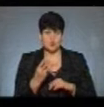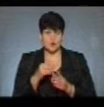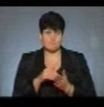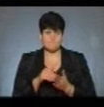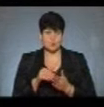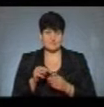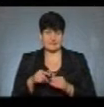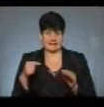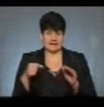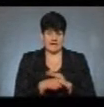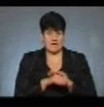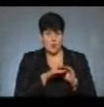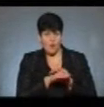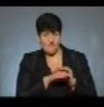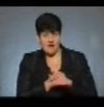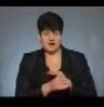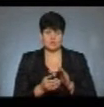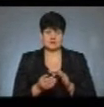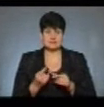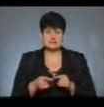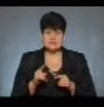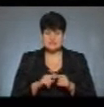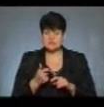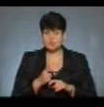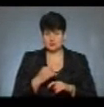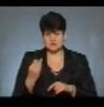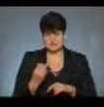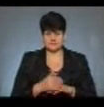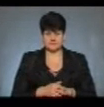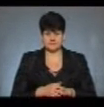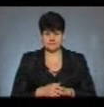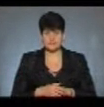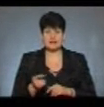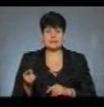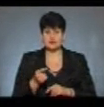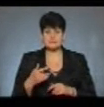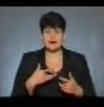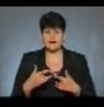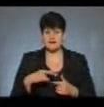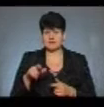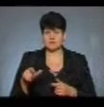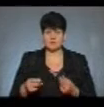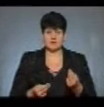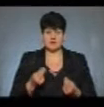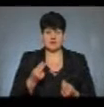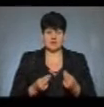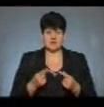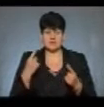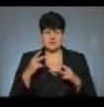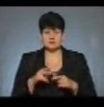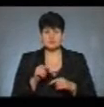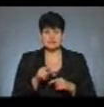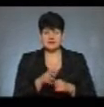Ну, тікають, ховаються, це все, це дуже цікаво. Тернопільські актори грають казку «Троє поросят».